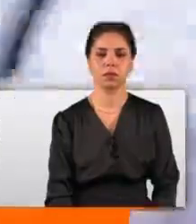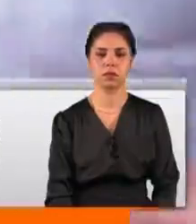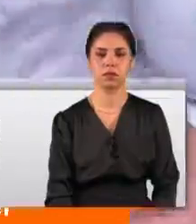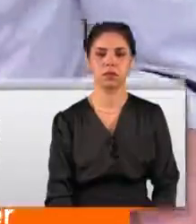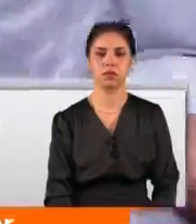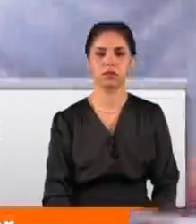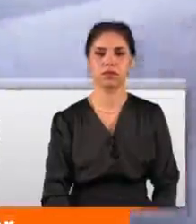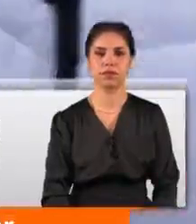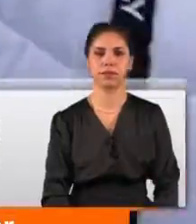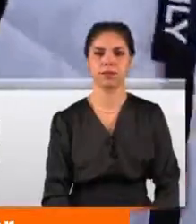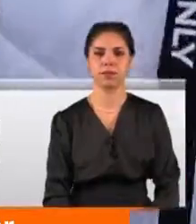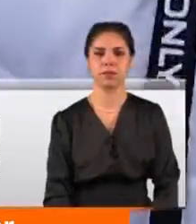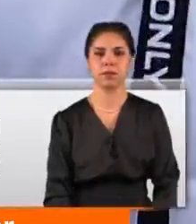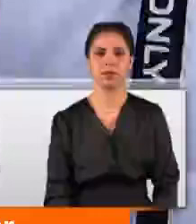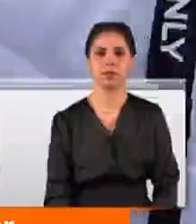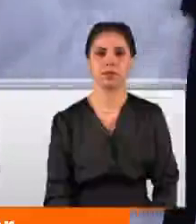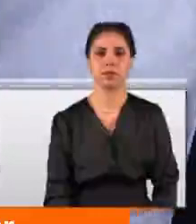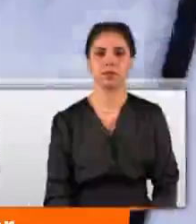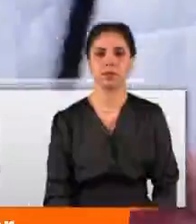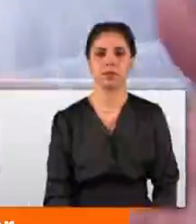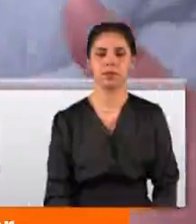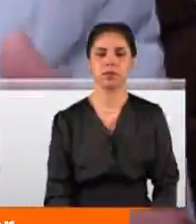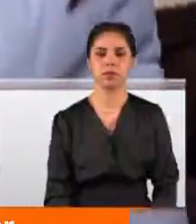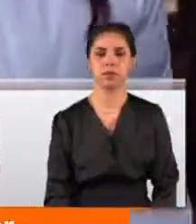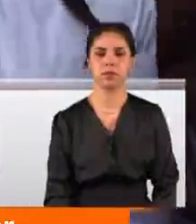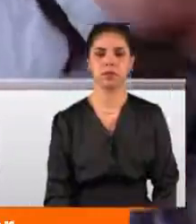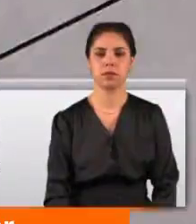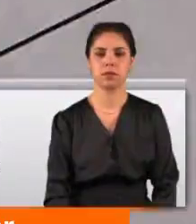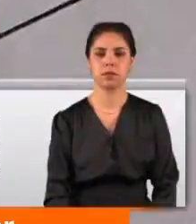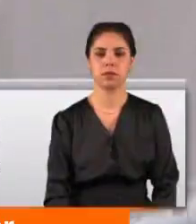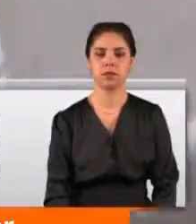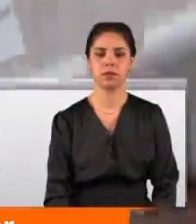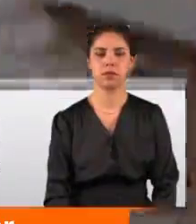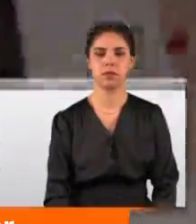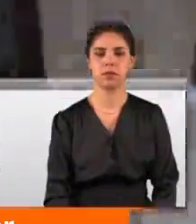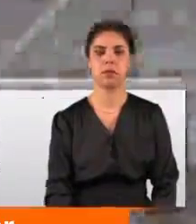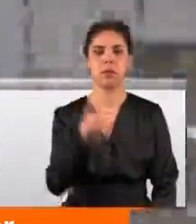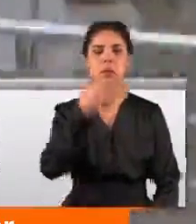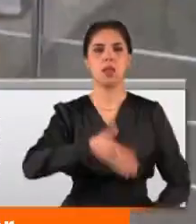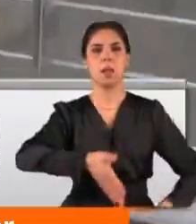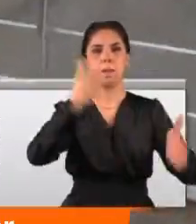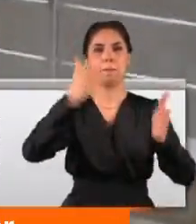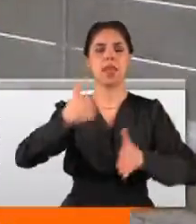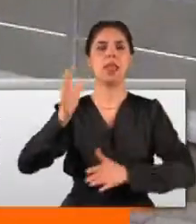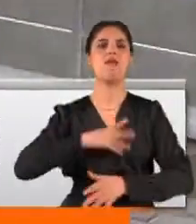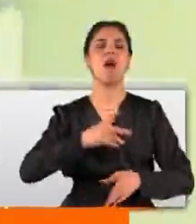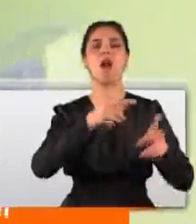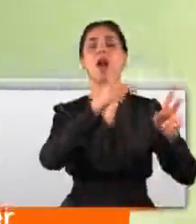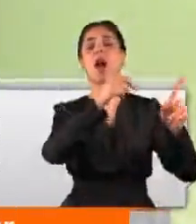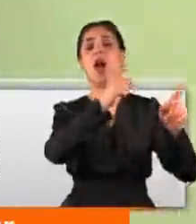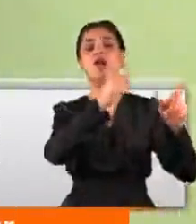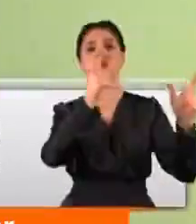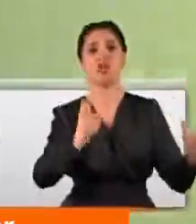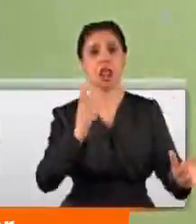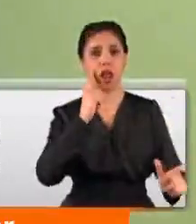bina. Bakın yalan konuşuyorlar. Bak göz göre göre yalan konuşuyor. Çeker misin lütfen? 6 bloktan oluşan Avcılar'daki Engin Yapı